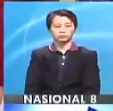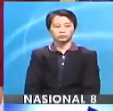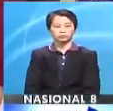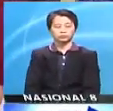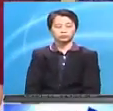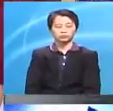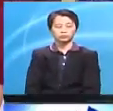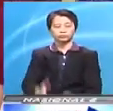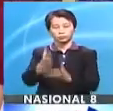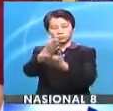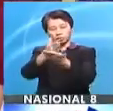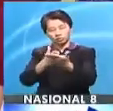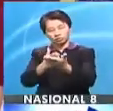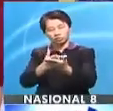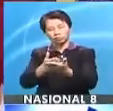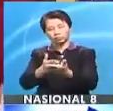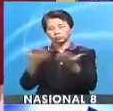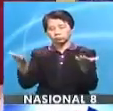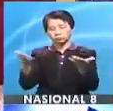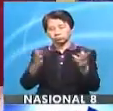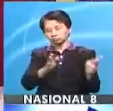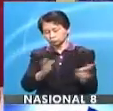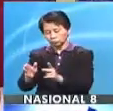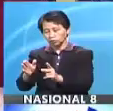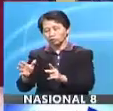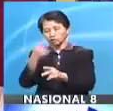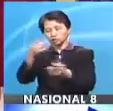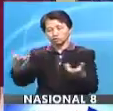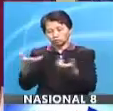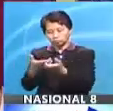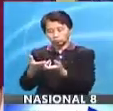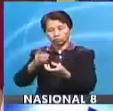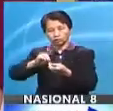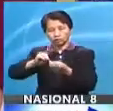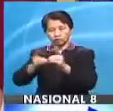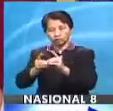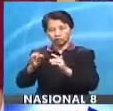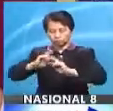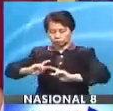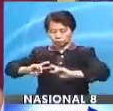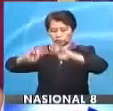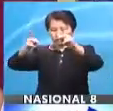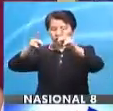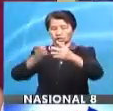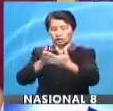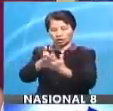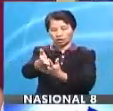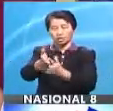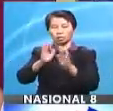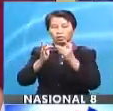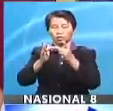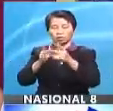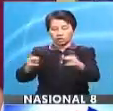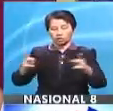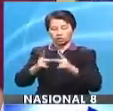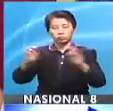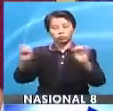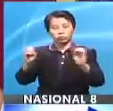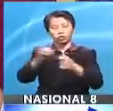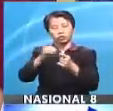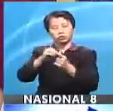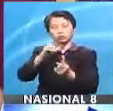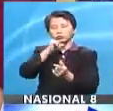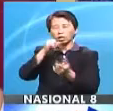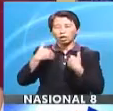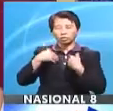masing-masing beberapa inisia telah diambil bagi merapatkan jurang digital ser meningatkan AKS internet di kawasan yang tiada atau